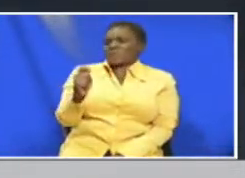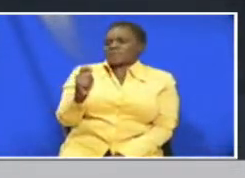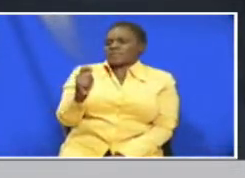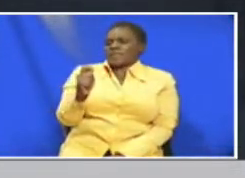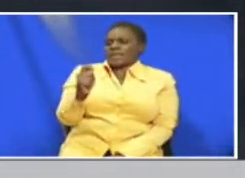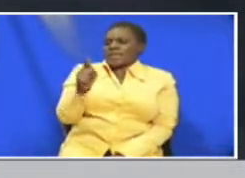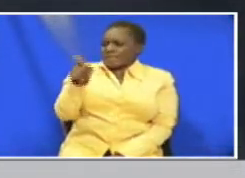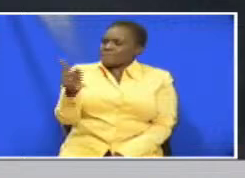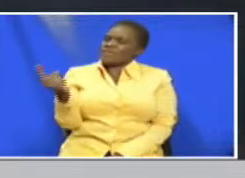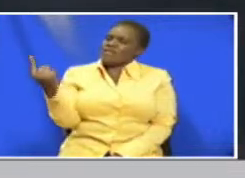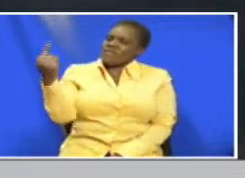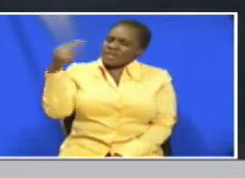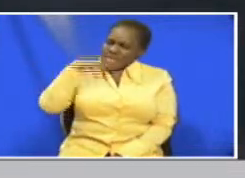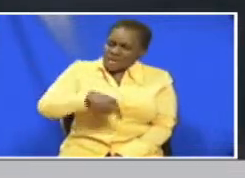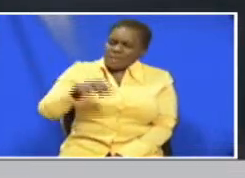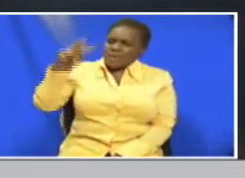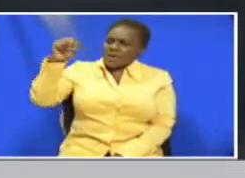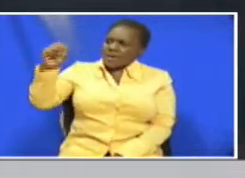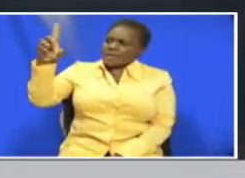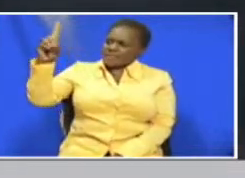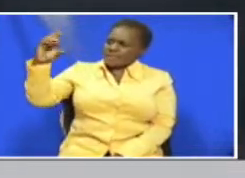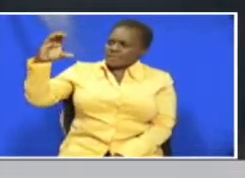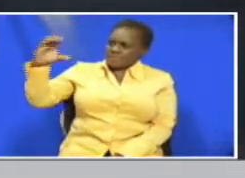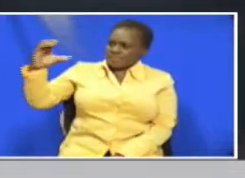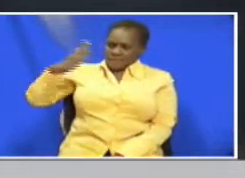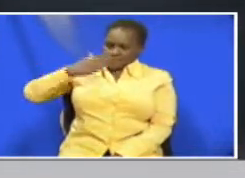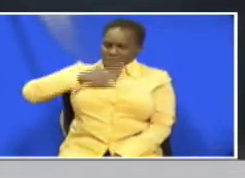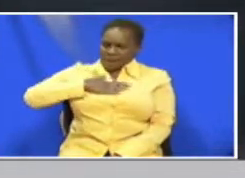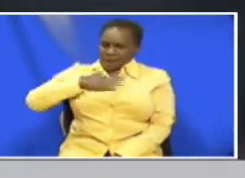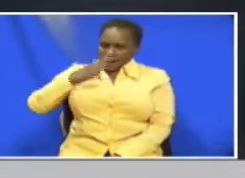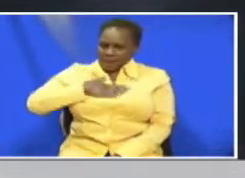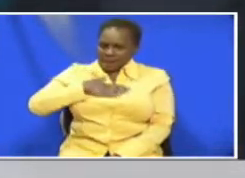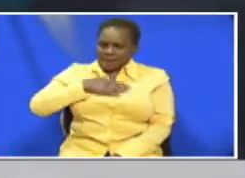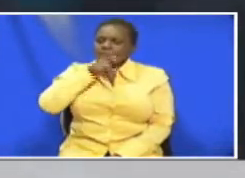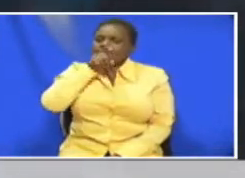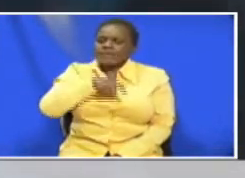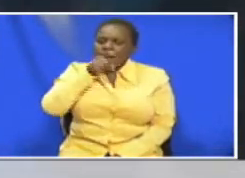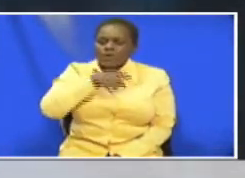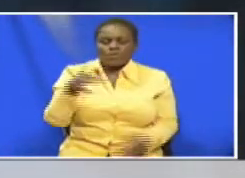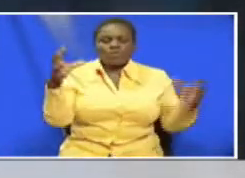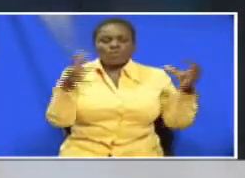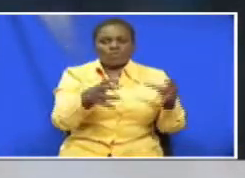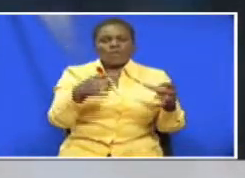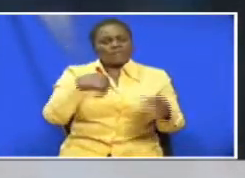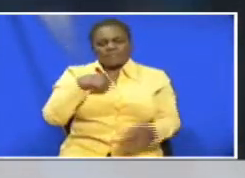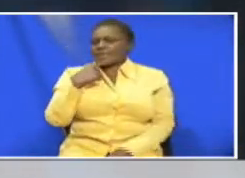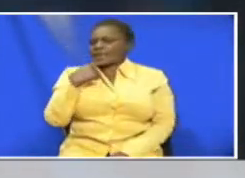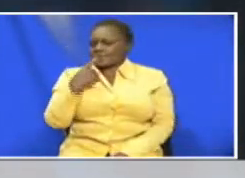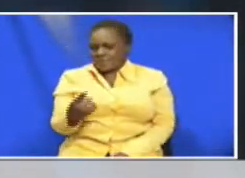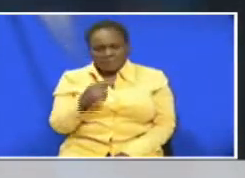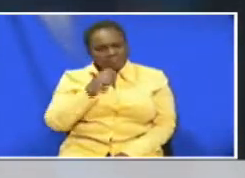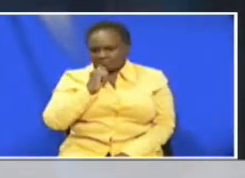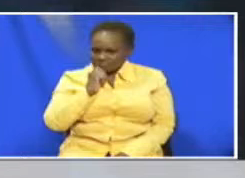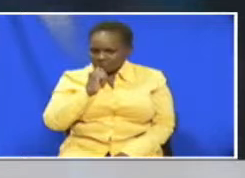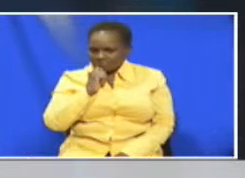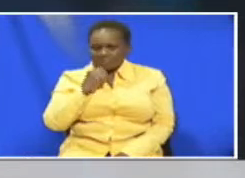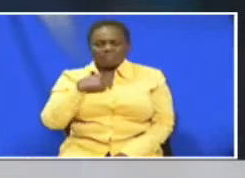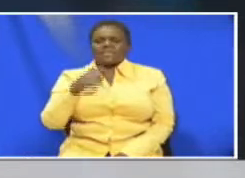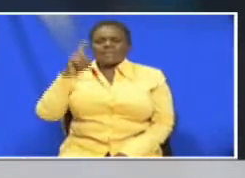ambaye alifika kwa NDC yetu, ndio nikasema